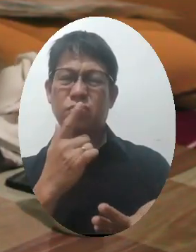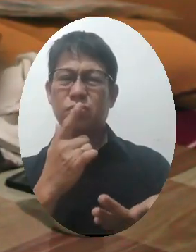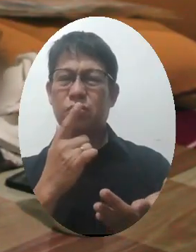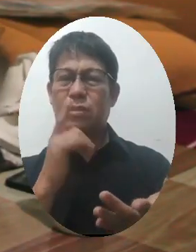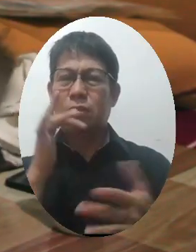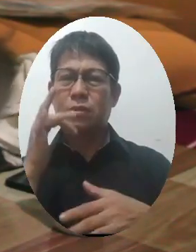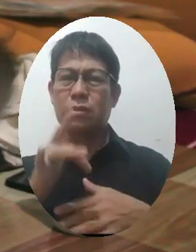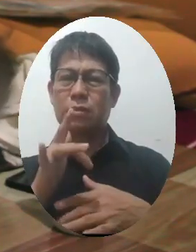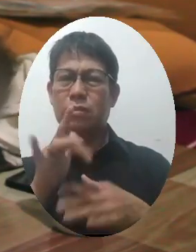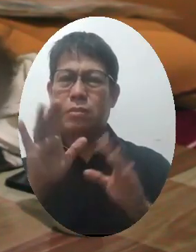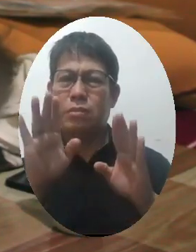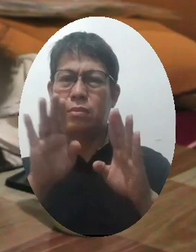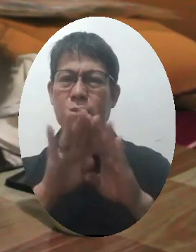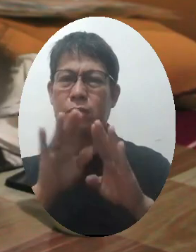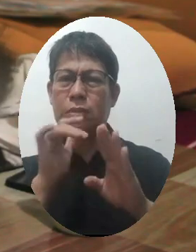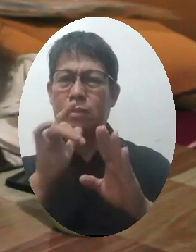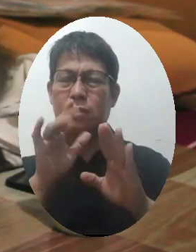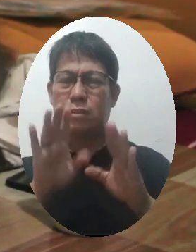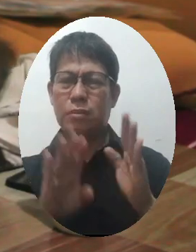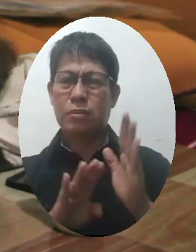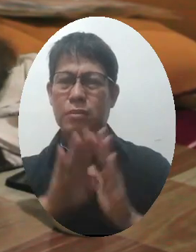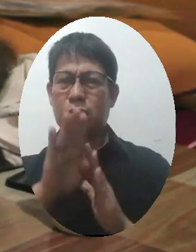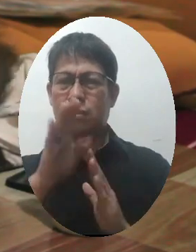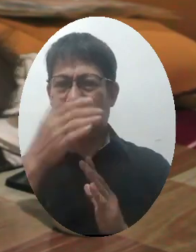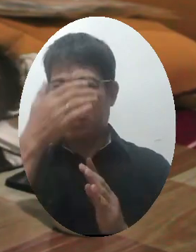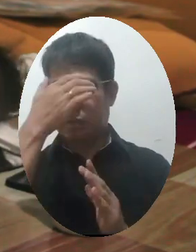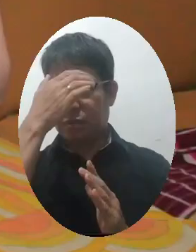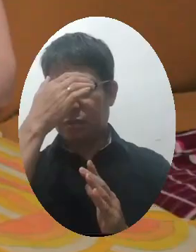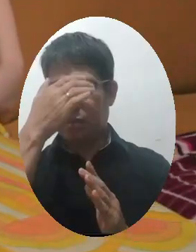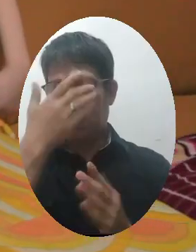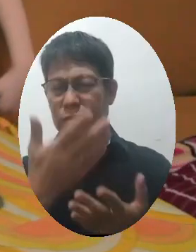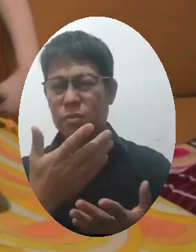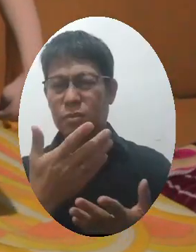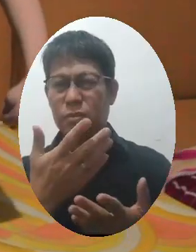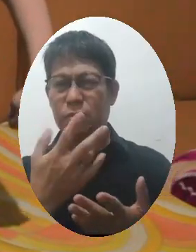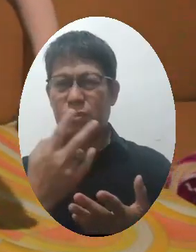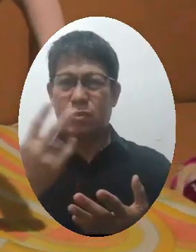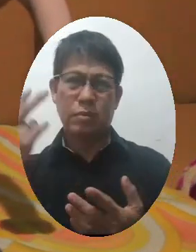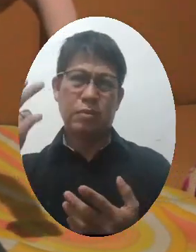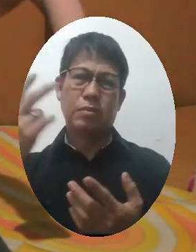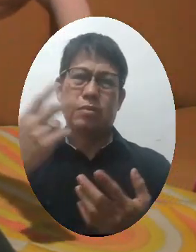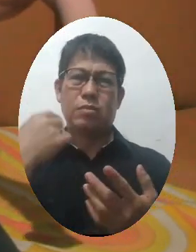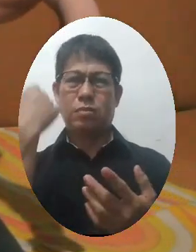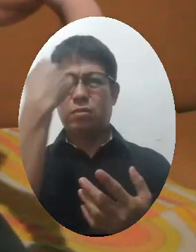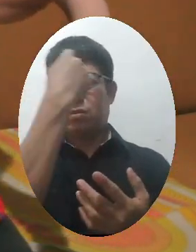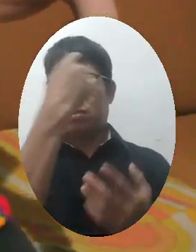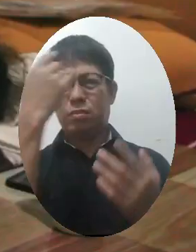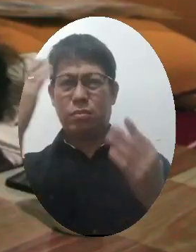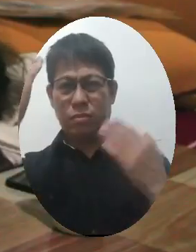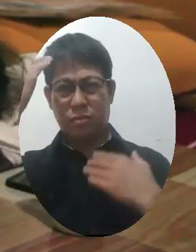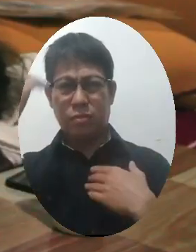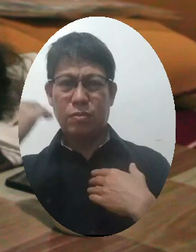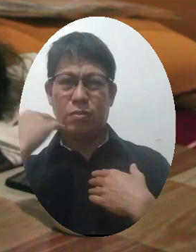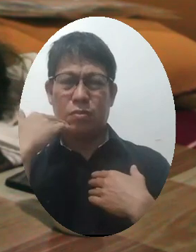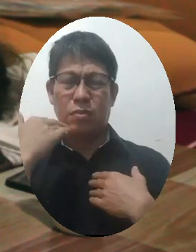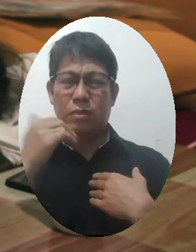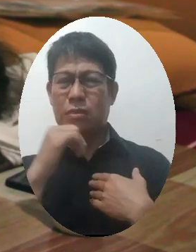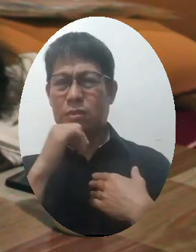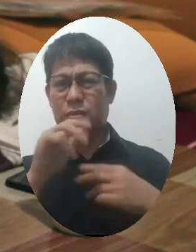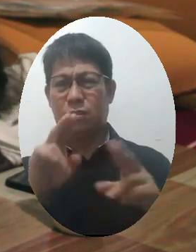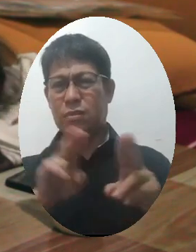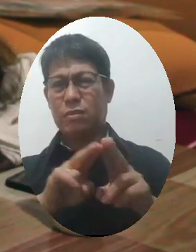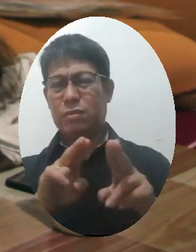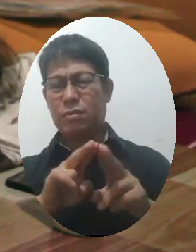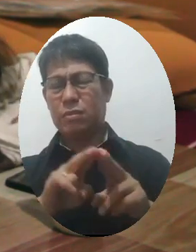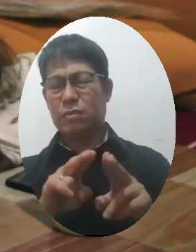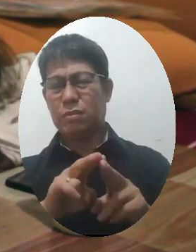pong nagsara yung bunbunan niya, kaya hindi daw po na-develop ng mabuti yung utak niya. Kasi yung ulo po niya ay hindi po